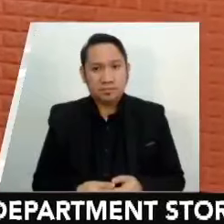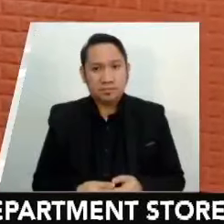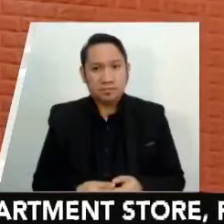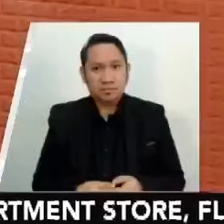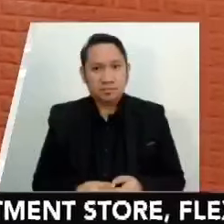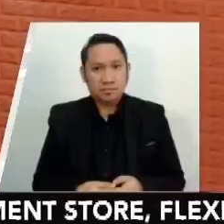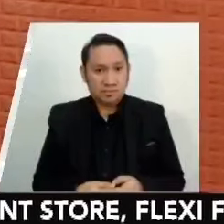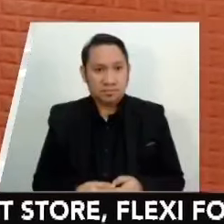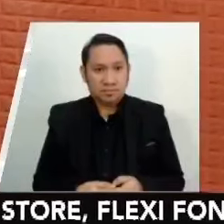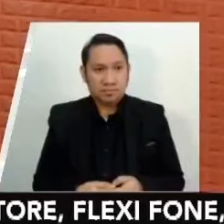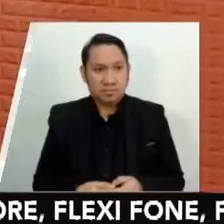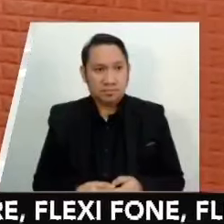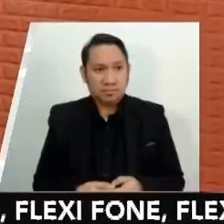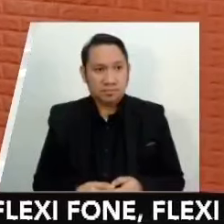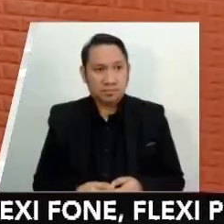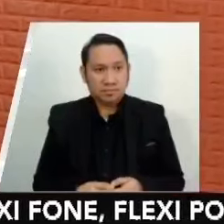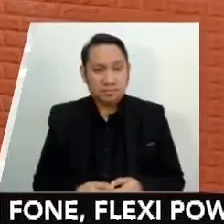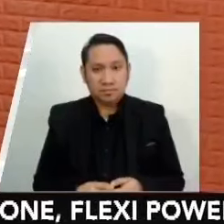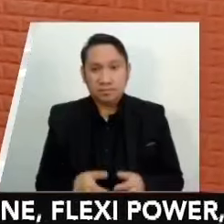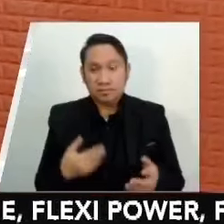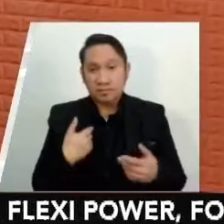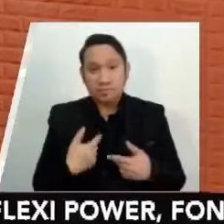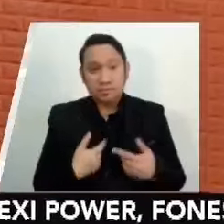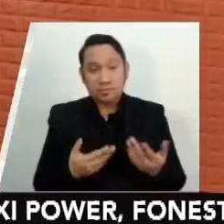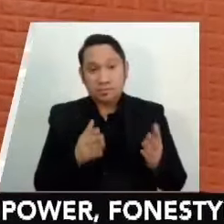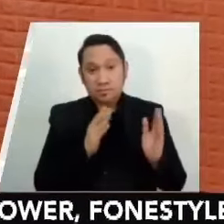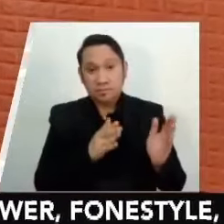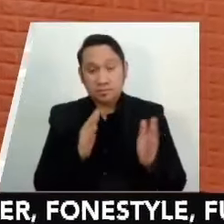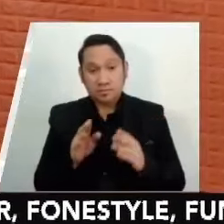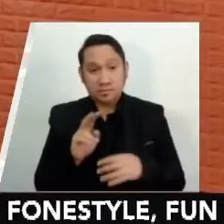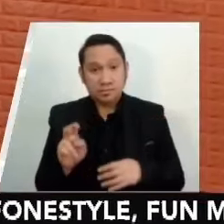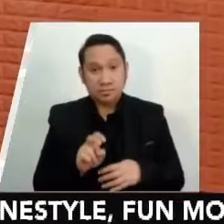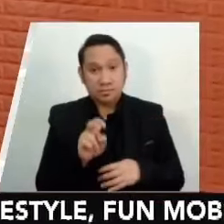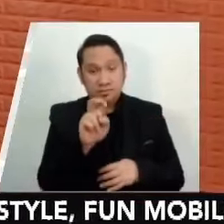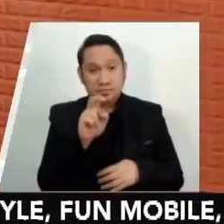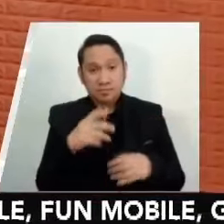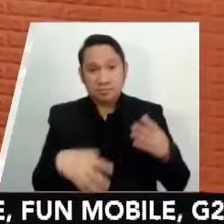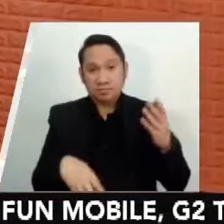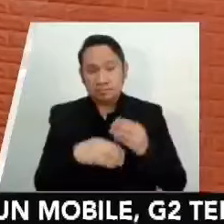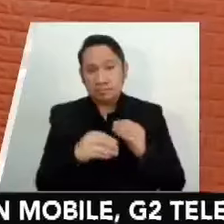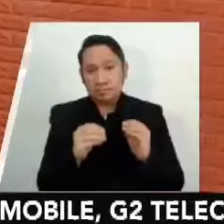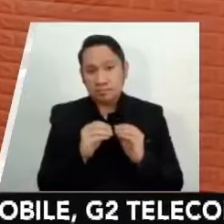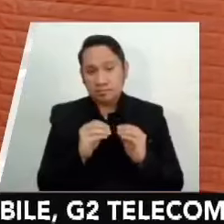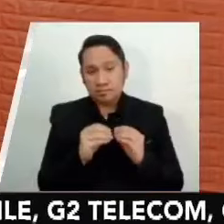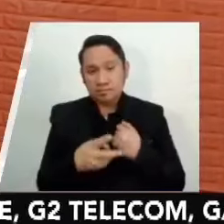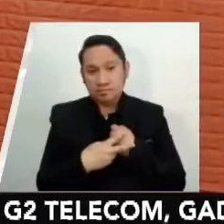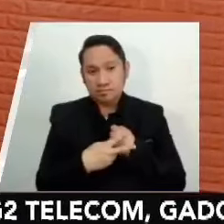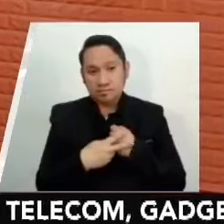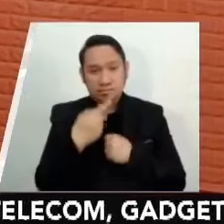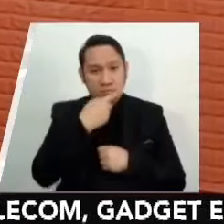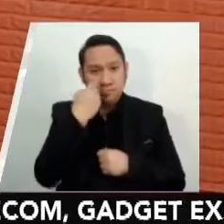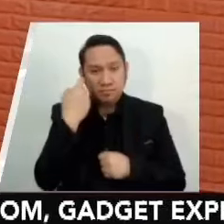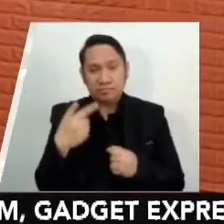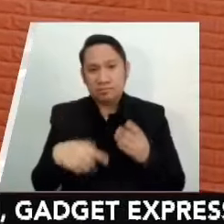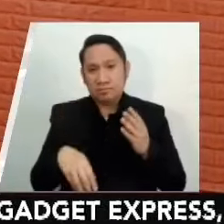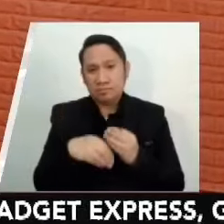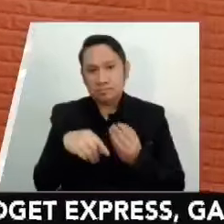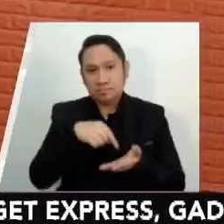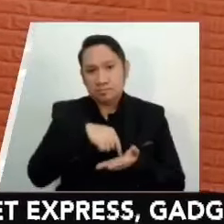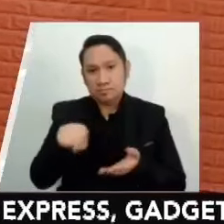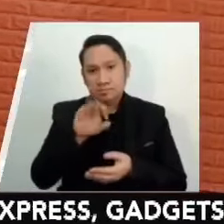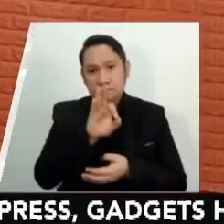Sa mga may balak mag-travel dyan, mukhang kailangan pa ng dagdag ipon. Humihiling kasi ng dagdag singil sa Civil Aeronautics Board ng mga airline